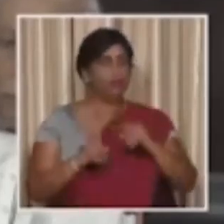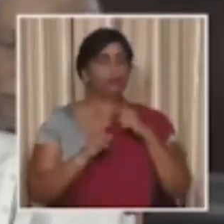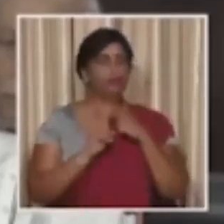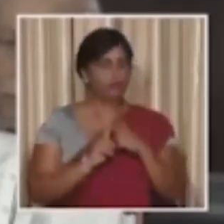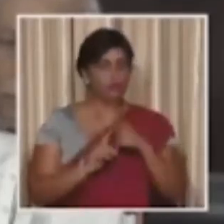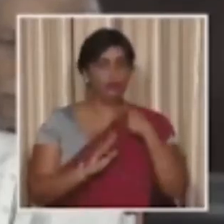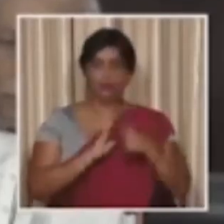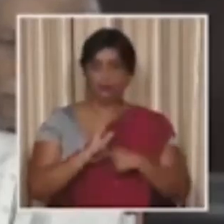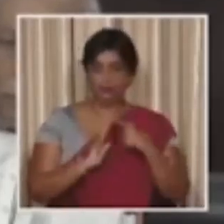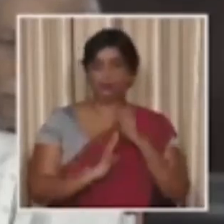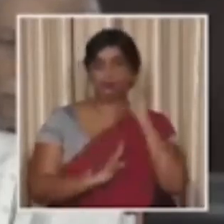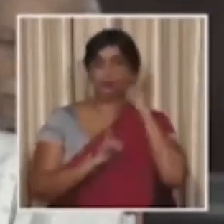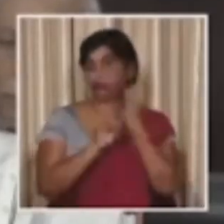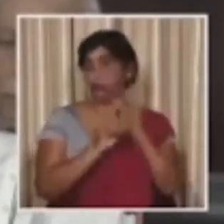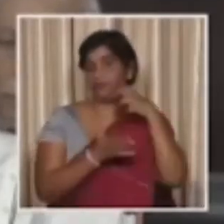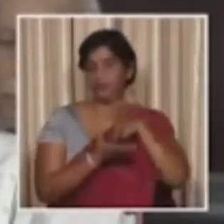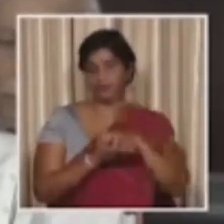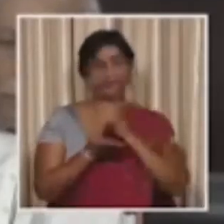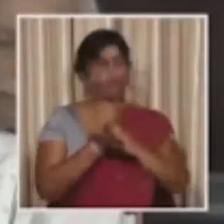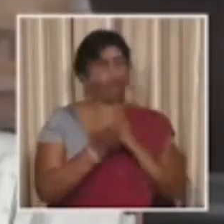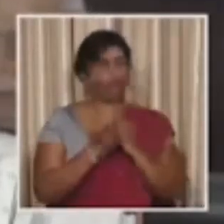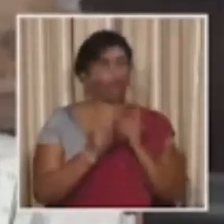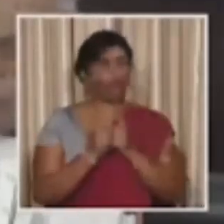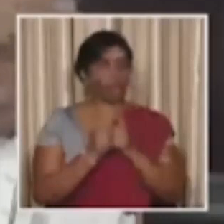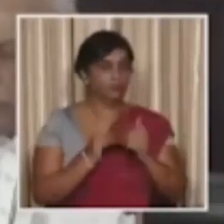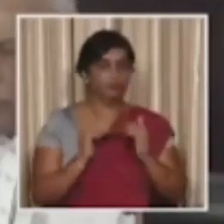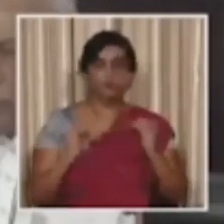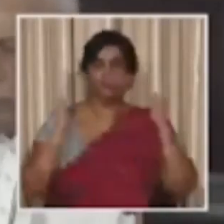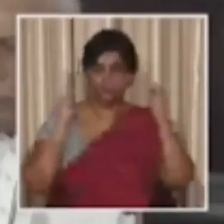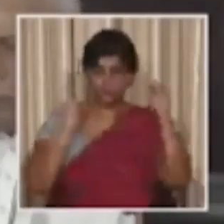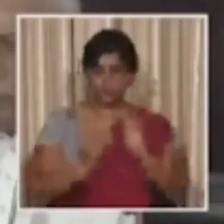ඉලක්කය ශ්‍රී ලංකාවේ කලාපීය සැපයුම් මධ්‍යස්ථානයක් ලෙස ඉහළට ඔසවා තැබීමයි.